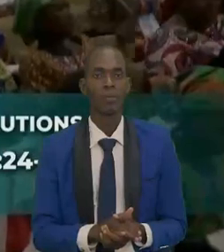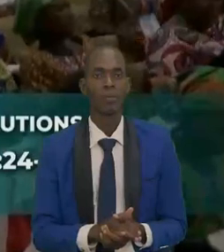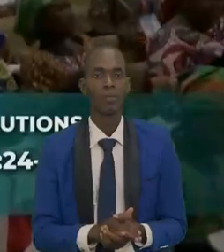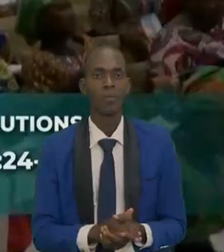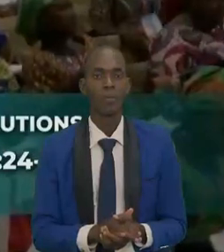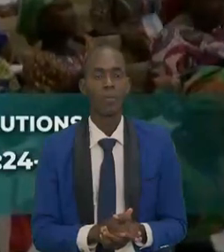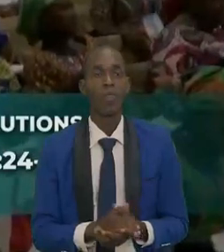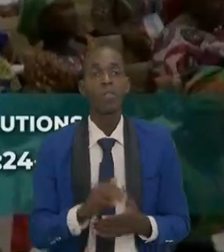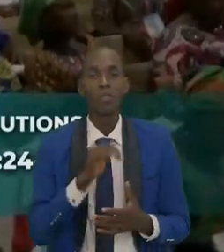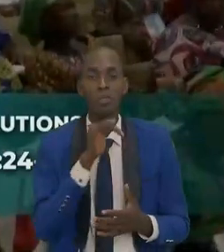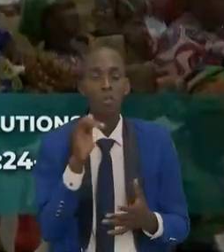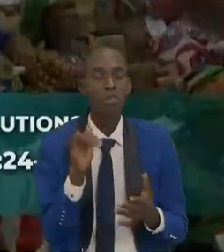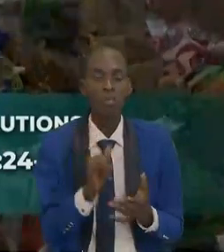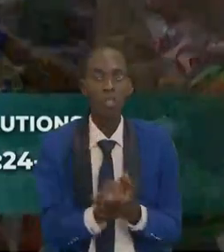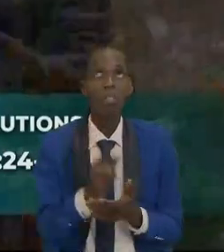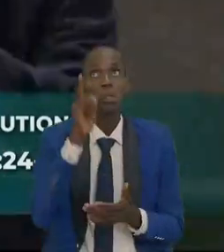C'est pas qu'il peut.